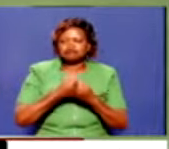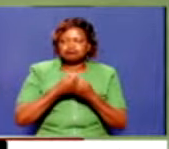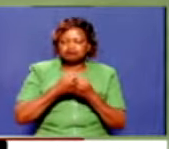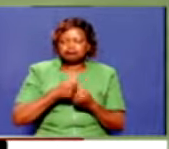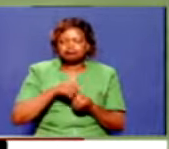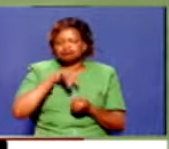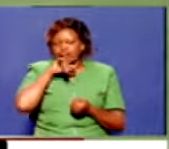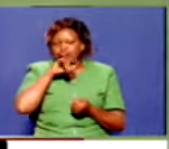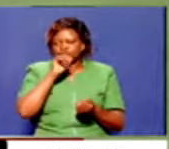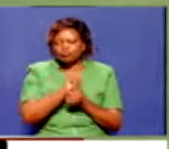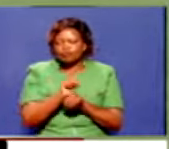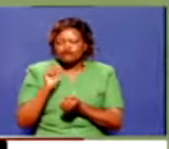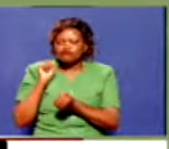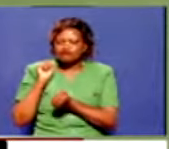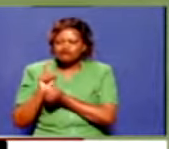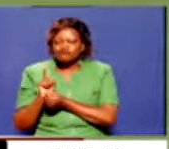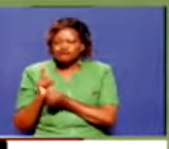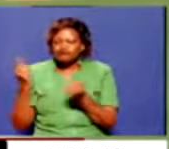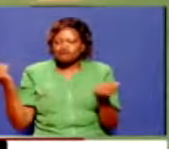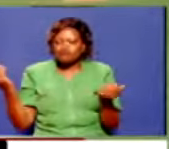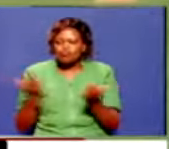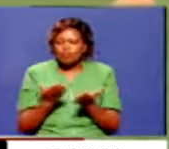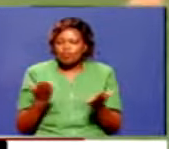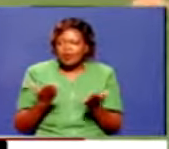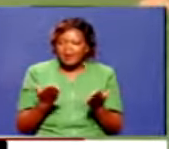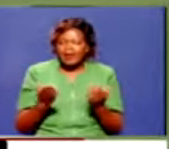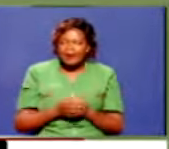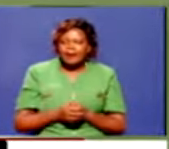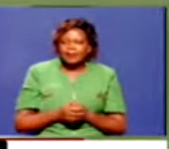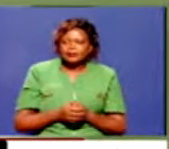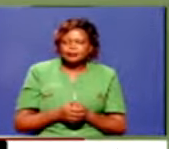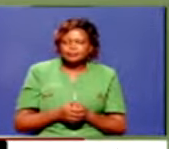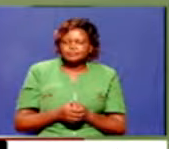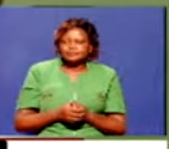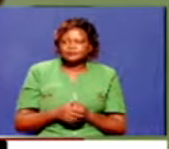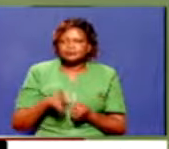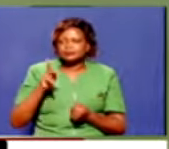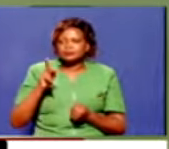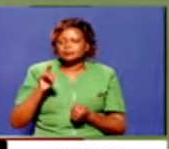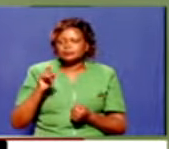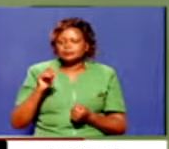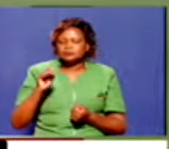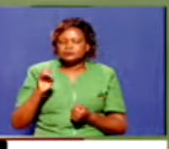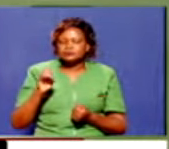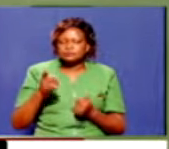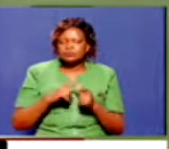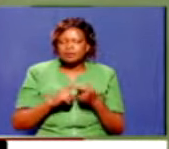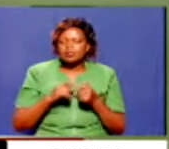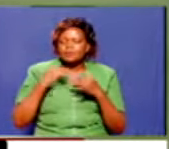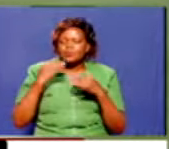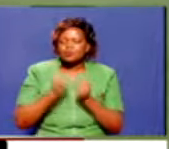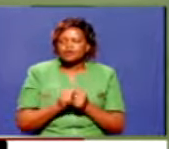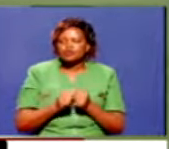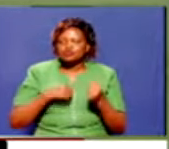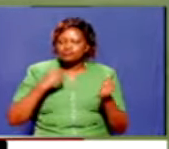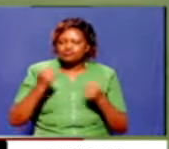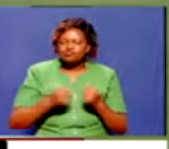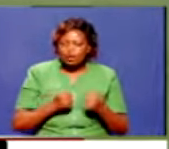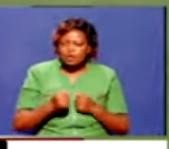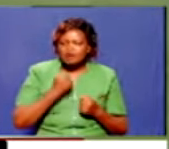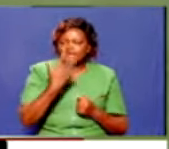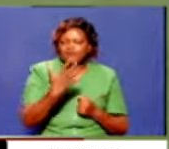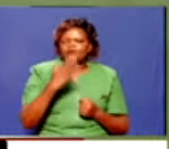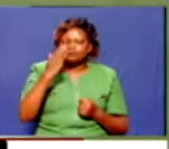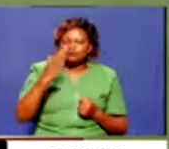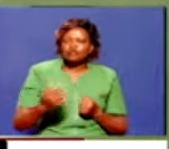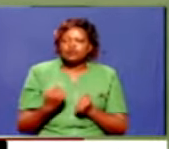11 Novemba katika uwanja wa St. Mary's Kitende, kisha ikabiliane na Rwanda tarehe 15 Novemba katika uwanja wa